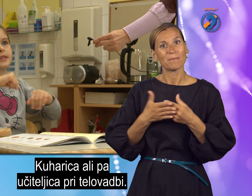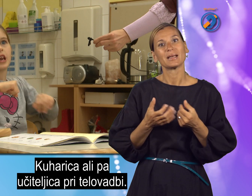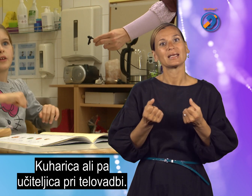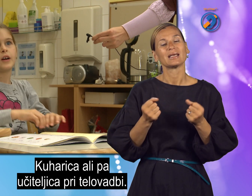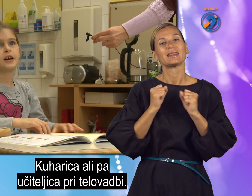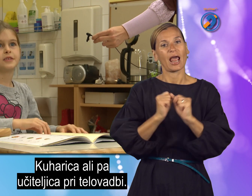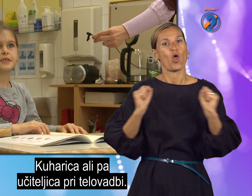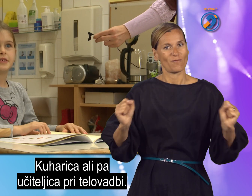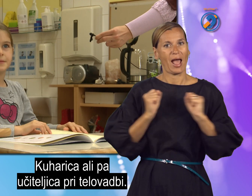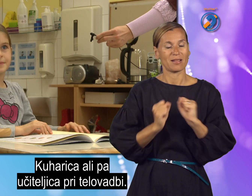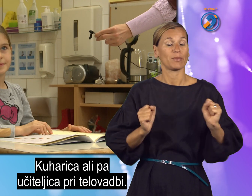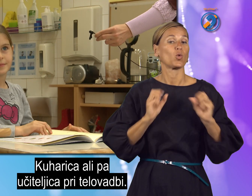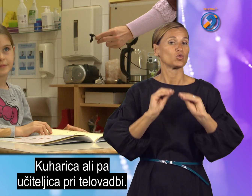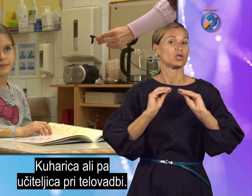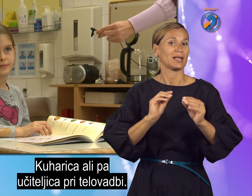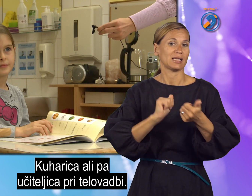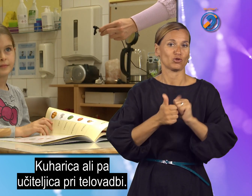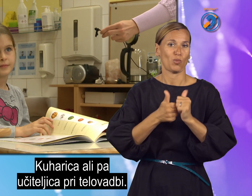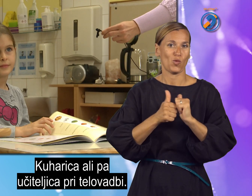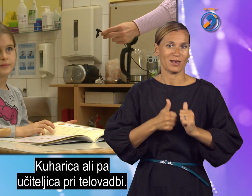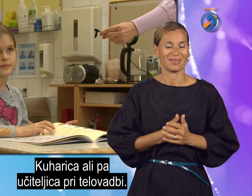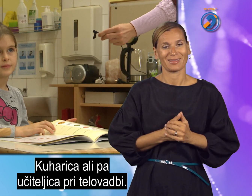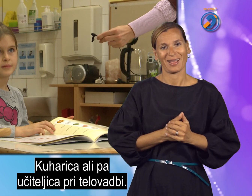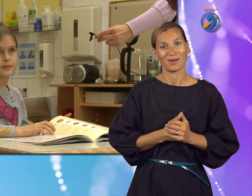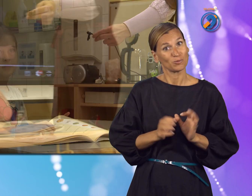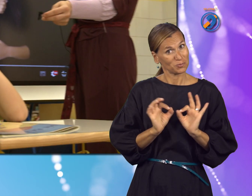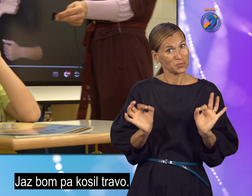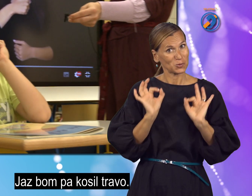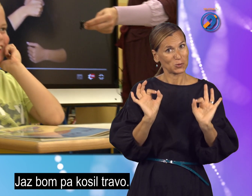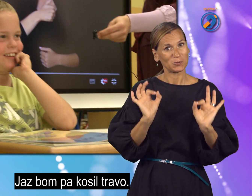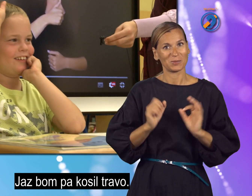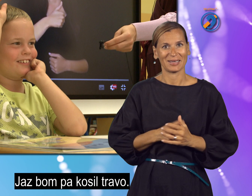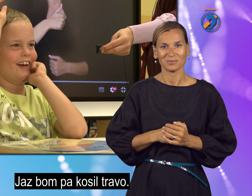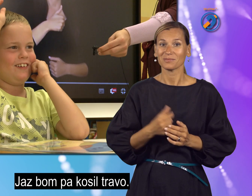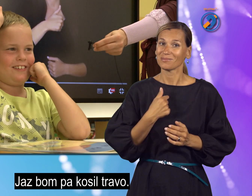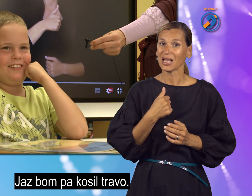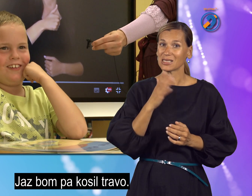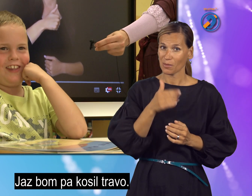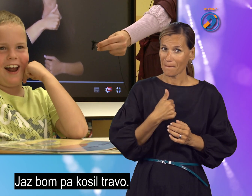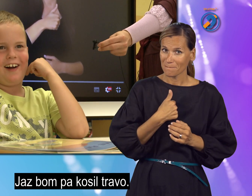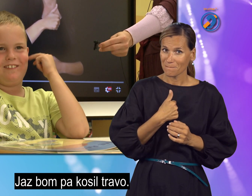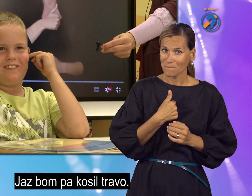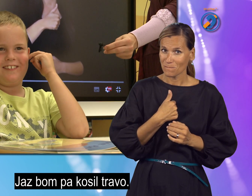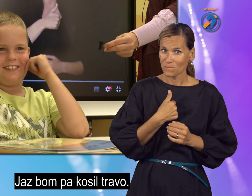učiteljica pri telovadnici. Ja, učiteljica športne. Jaz bom pa začel